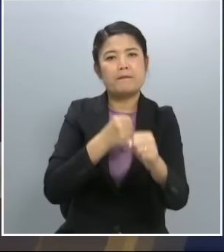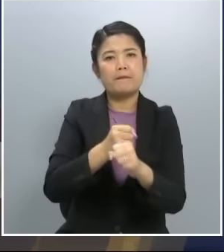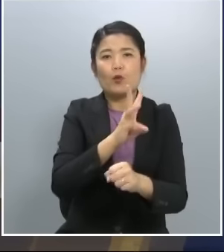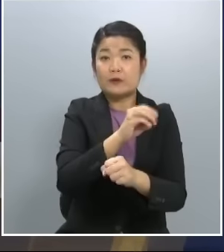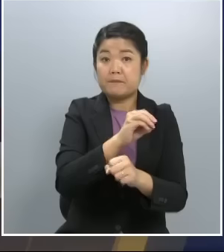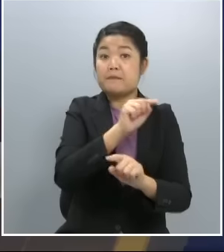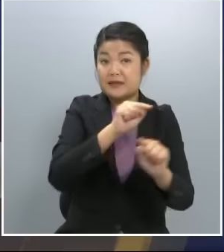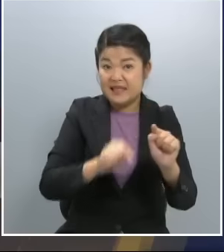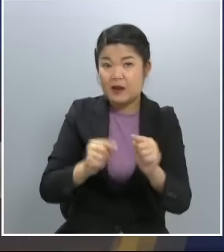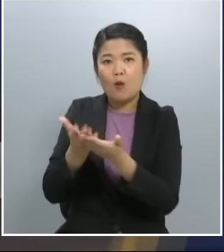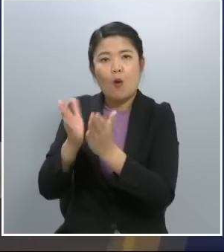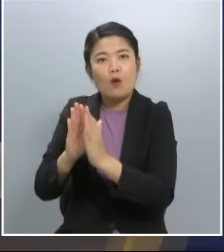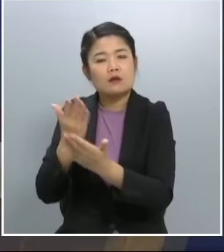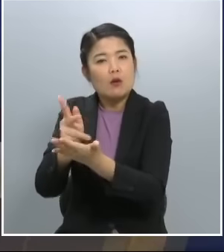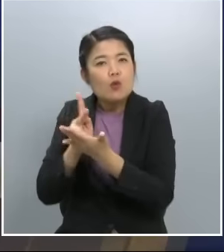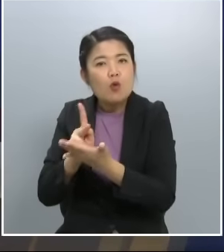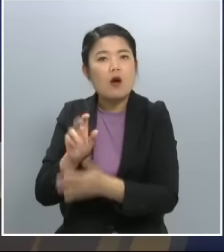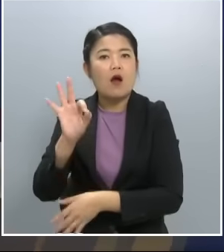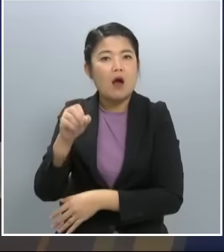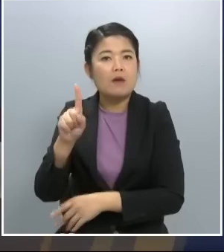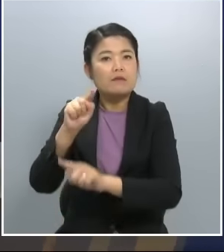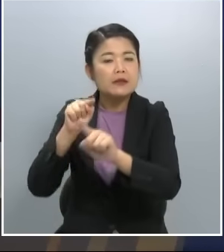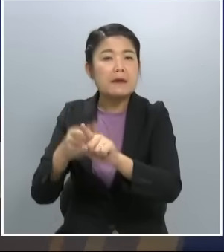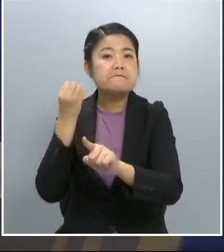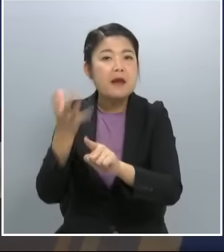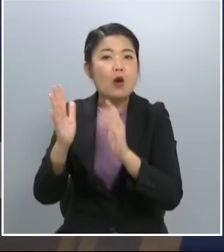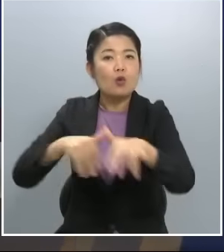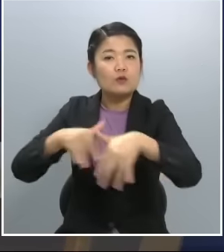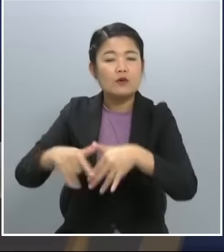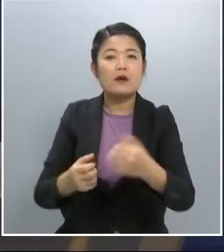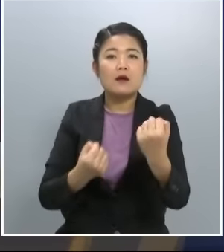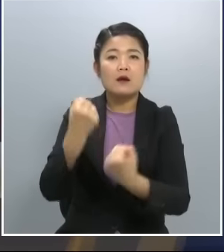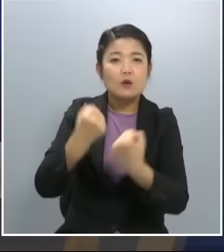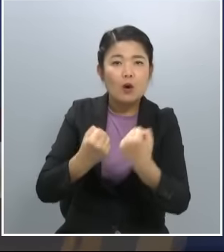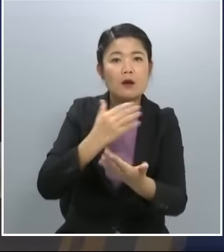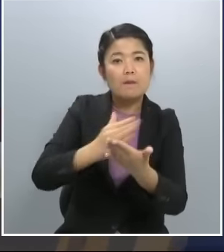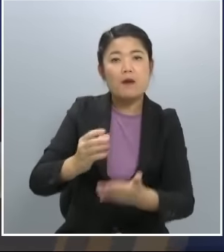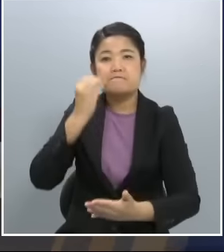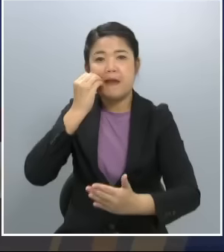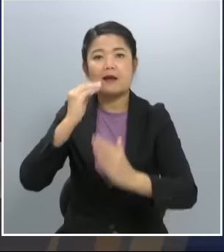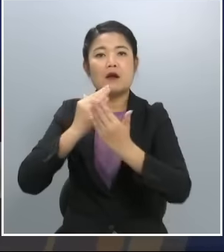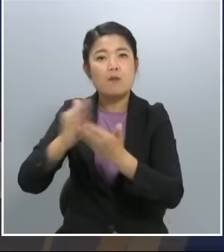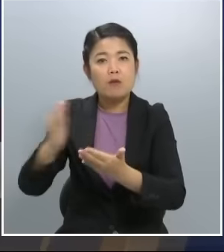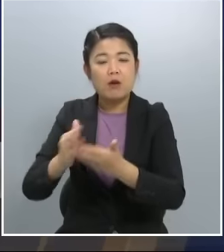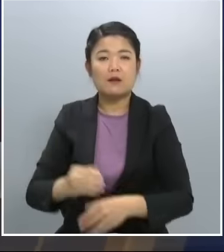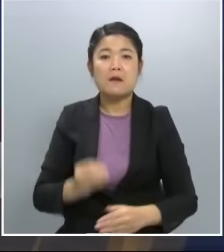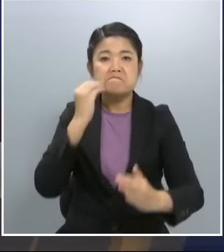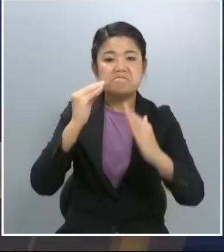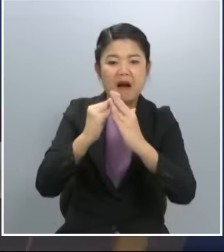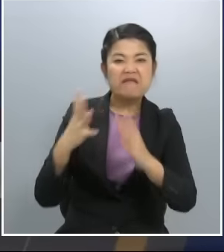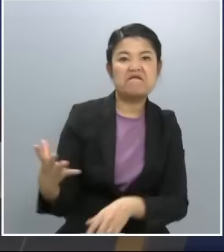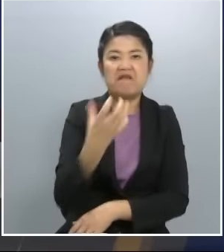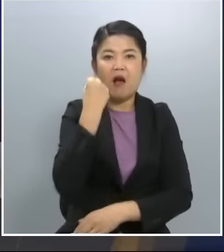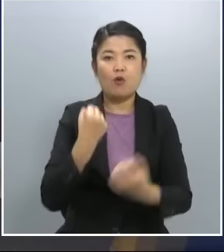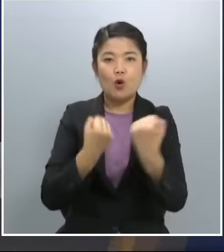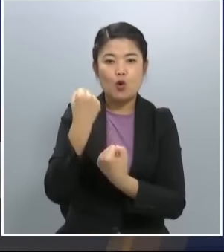เรือน 91% ซึ่งเป็นหนี้ประชาชนส่วนใหญ่เป็นบ้านเป็นรถยนต์ไม่อยากเห็นคนไทยยึดบ้านถูกยึดรถ